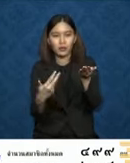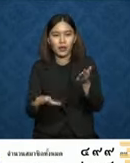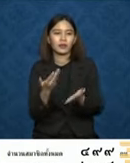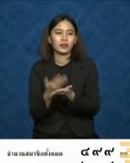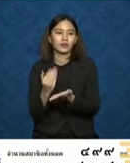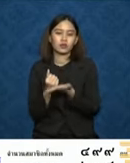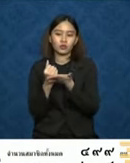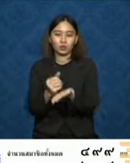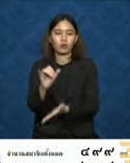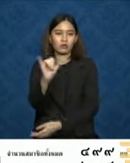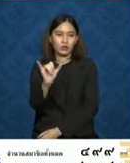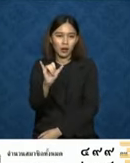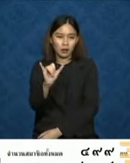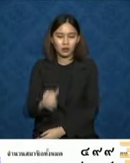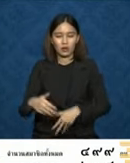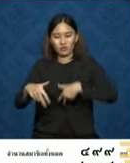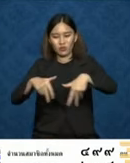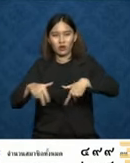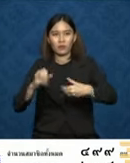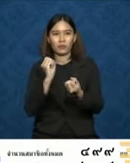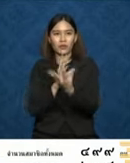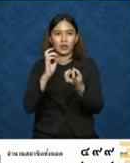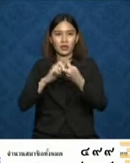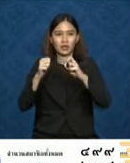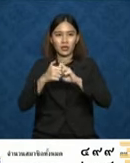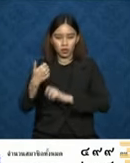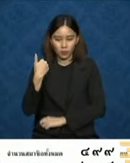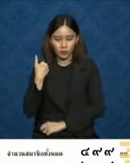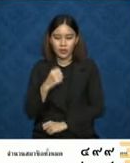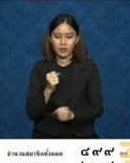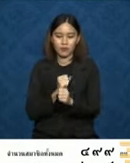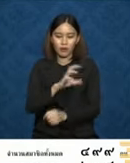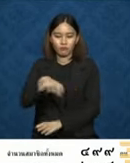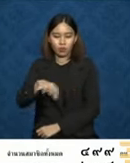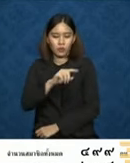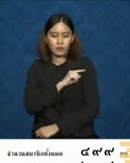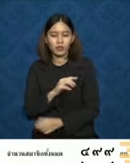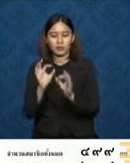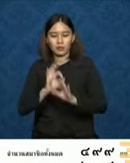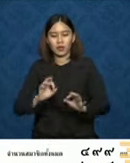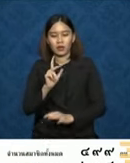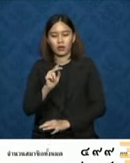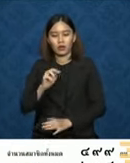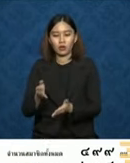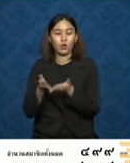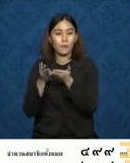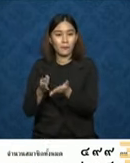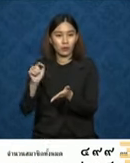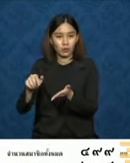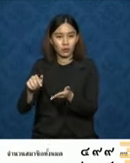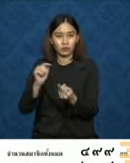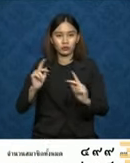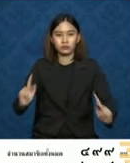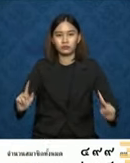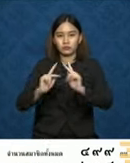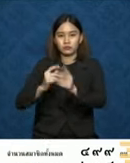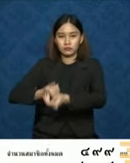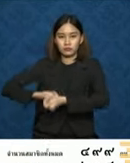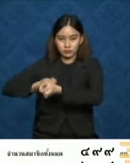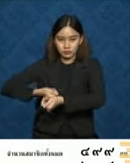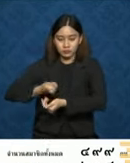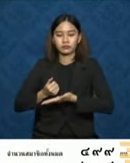เงินเยียวยาพี่น้องประชาชนเดือดร้อนเป็นอย่างมากเพราะงั้นแล้วหน่วยงานที่เกี่ยวข้องโดยเฉพาะกรมประมงนะครับสังกัดกระทรวงเกษตรและ